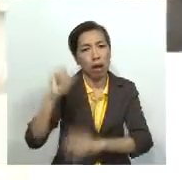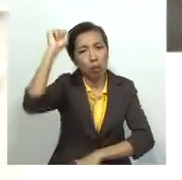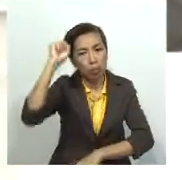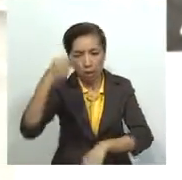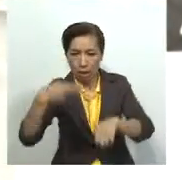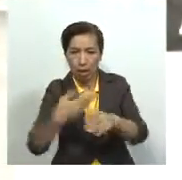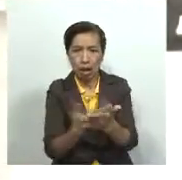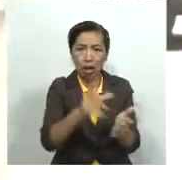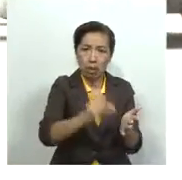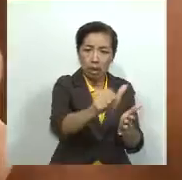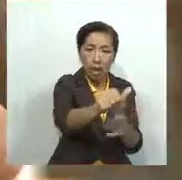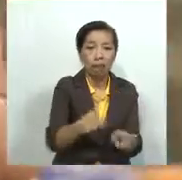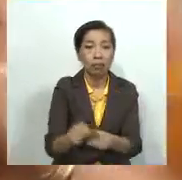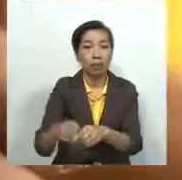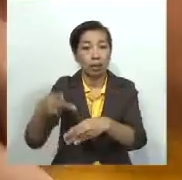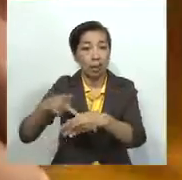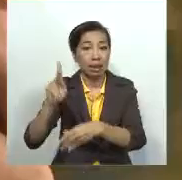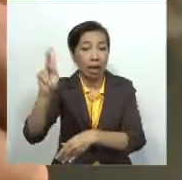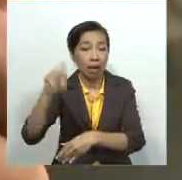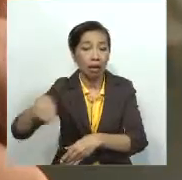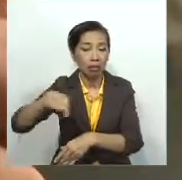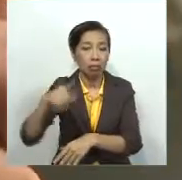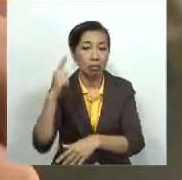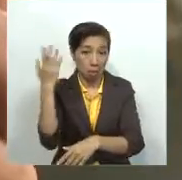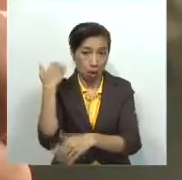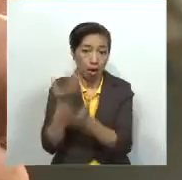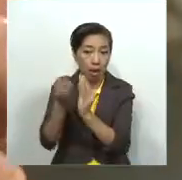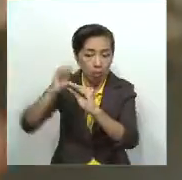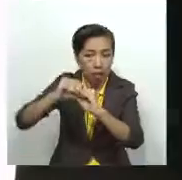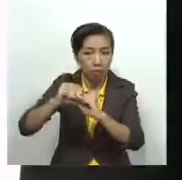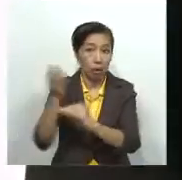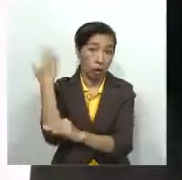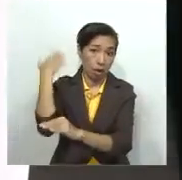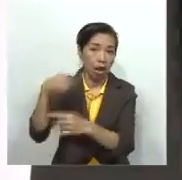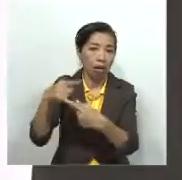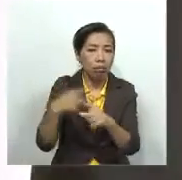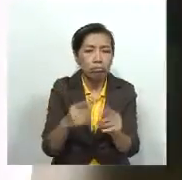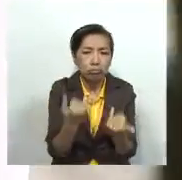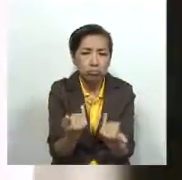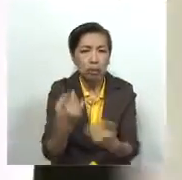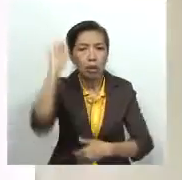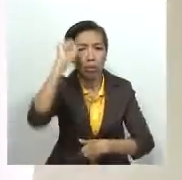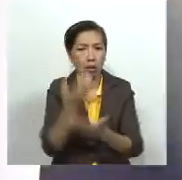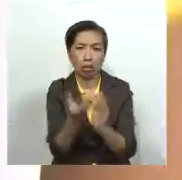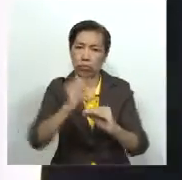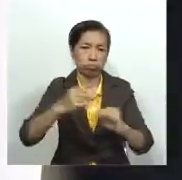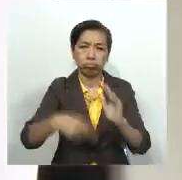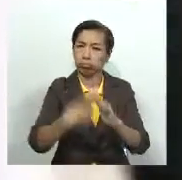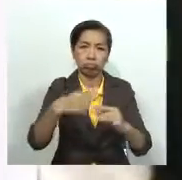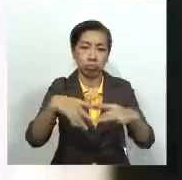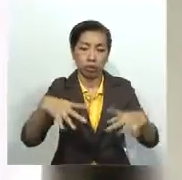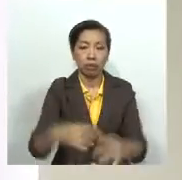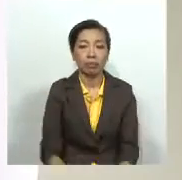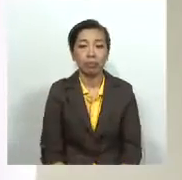ส่วนราคาก๊าซแม้จะมีการขึ้นมาก่อนแต่ก็ไม่ได้เป็นเหตุที่จะทำให้ต้องมีการขึ้นราคาค่าโดยสารขณะ